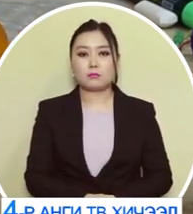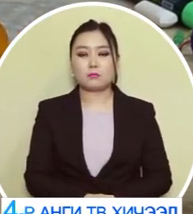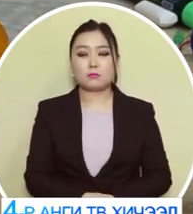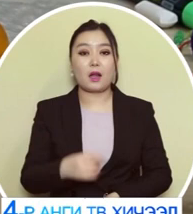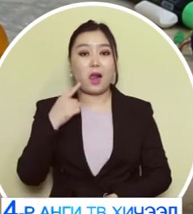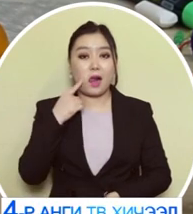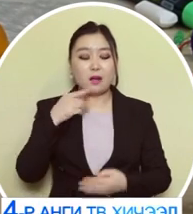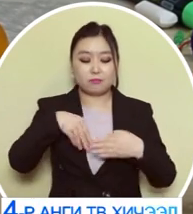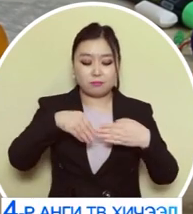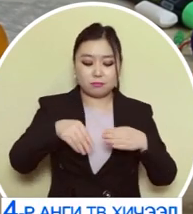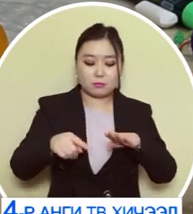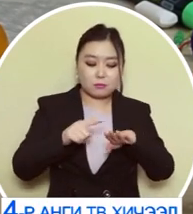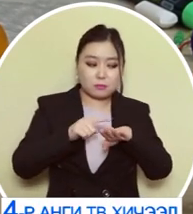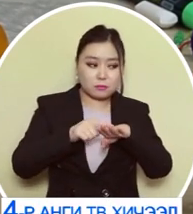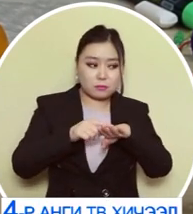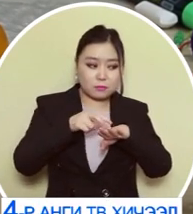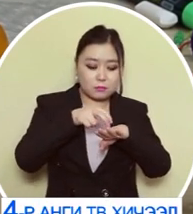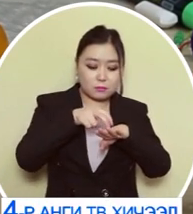Тәттінің ішкі жылтыр қағазы.